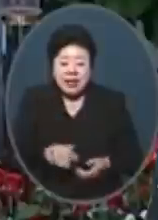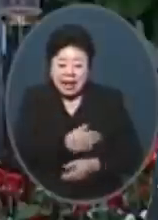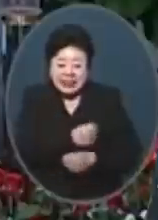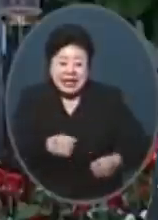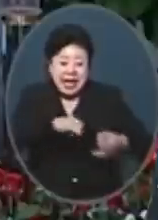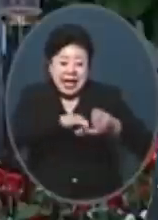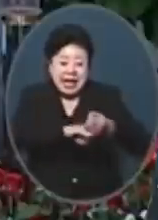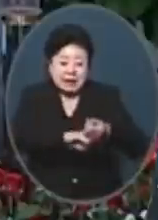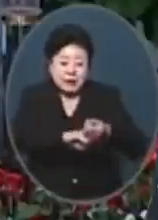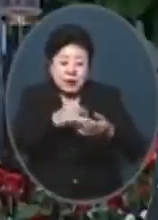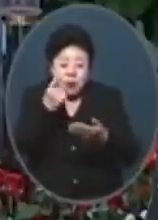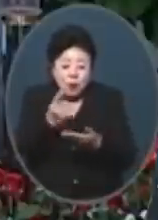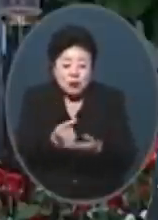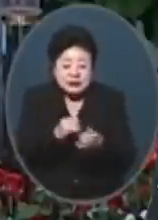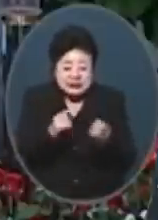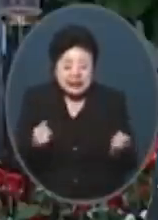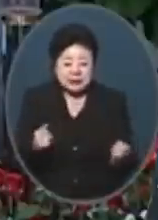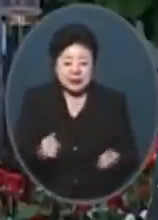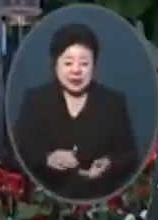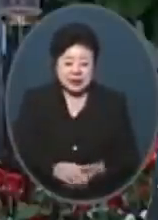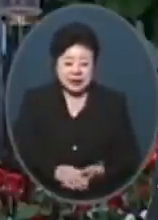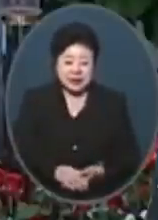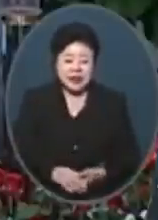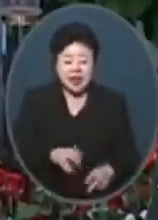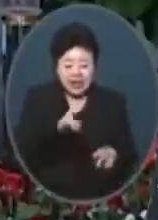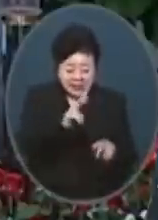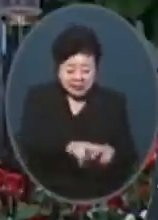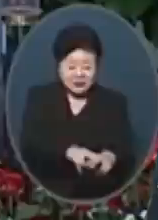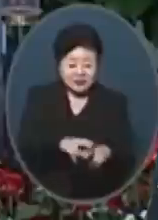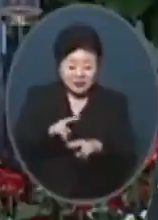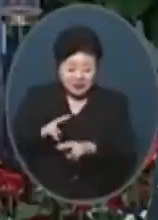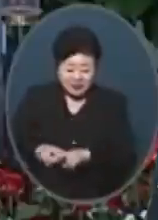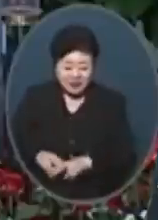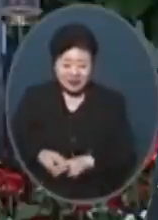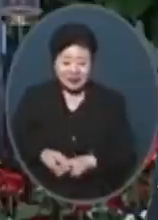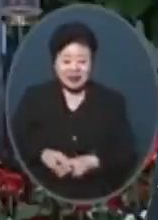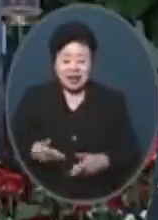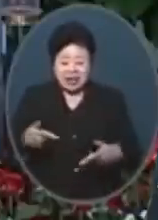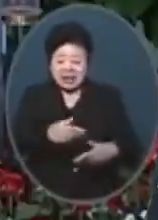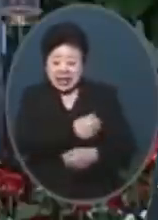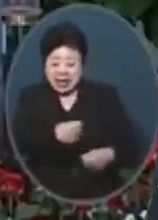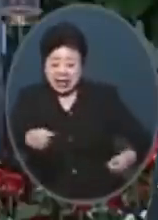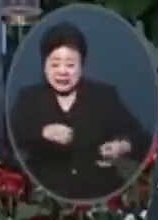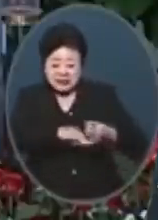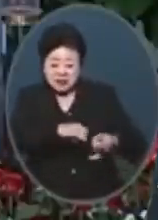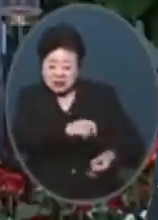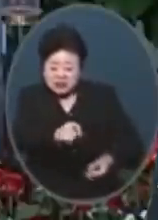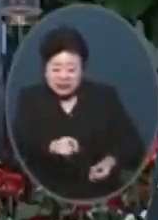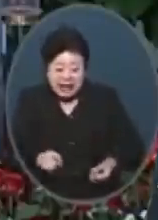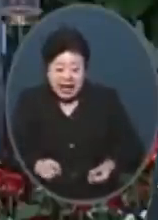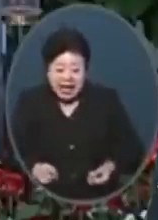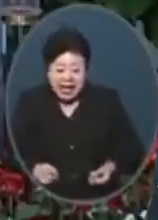온 사람하고 앉아서 계약서를 쓰다가 잉크병이